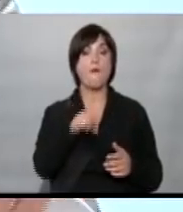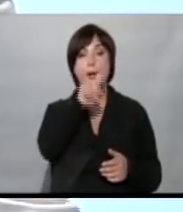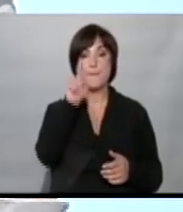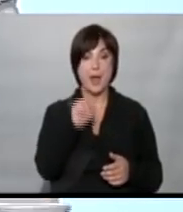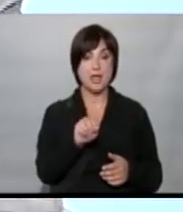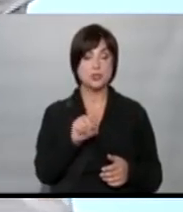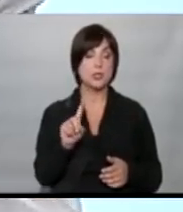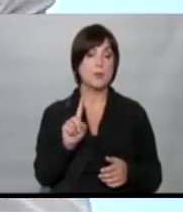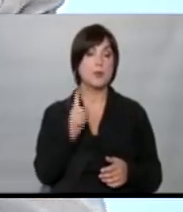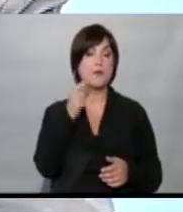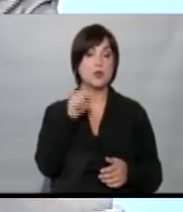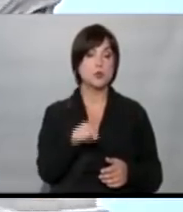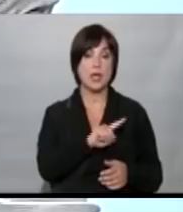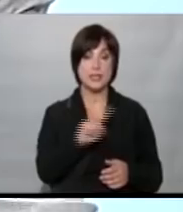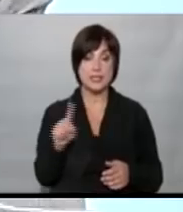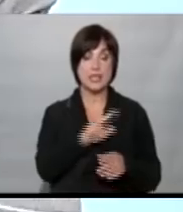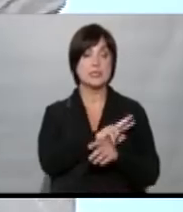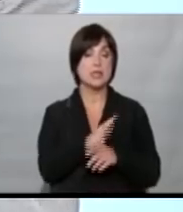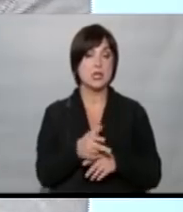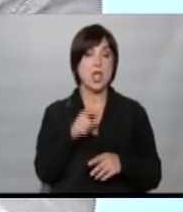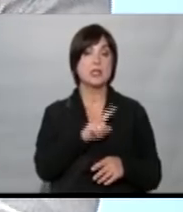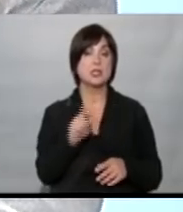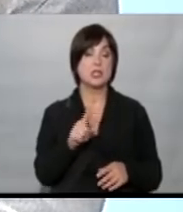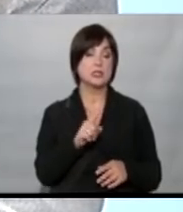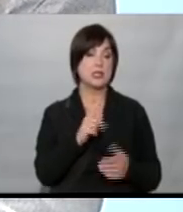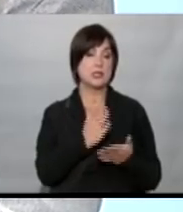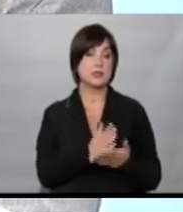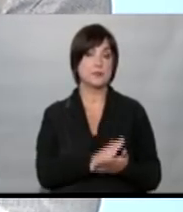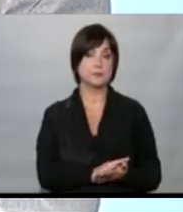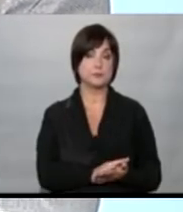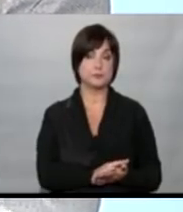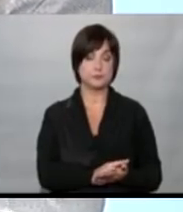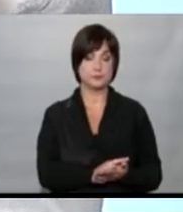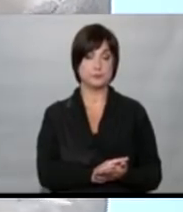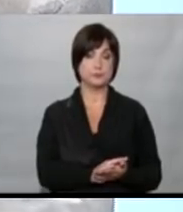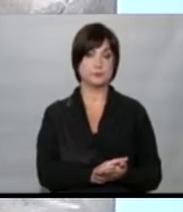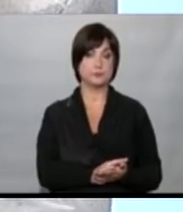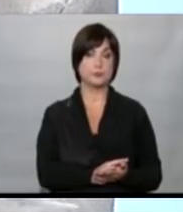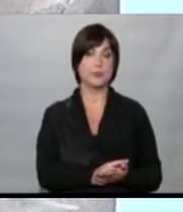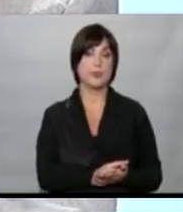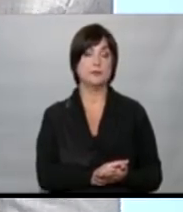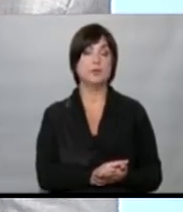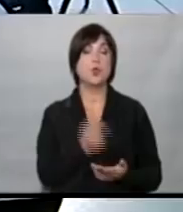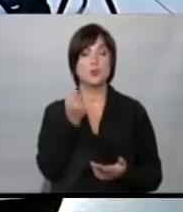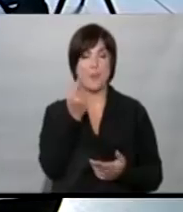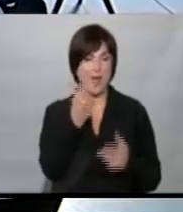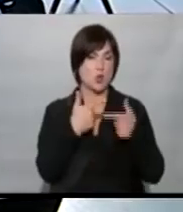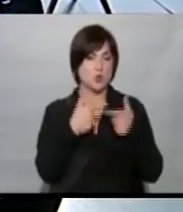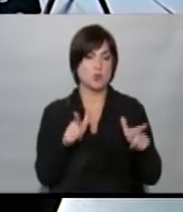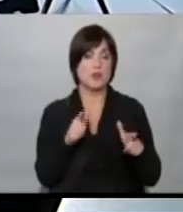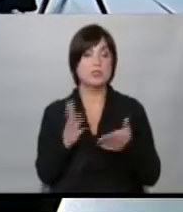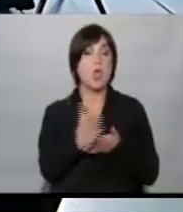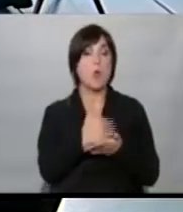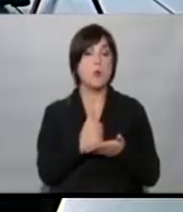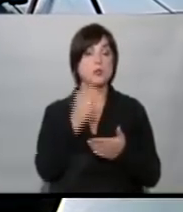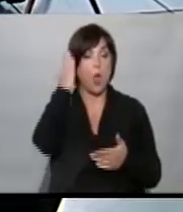прашање прво овде не се третира затоа што не спее да се третира. Само овде. Само што не се дозволете. Се